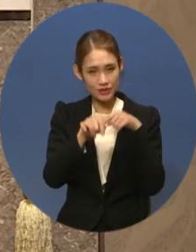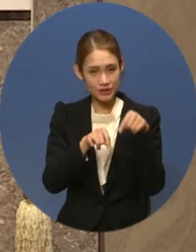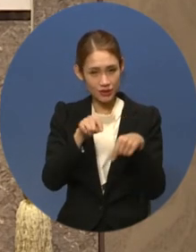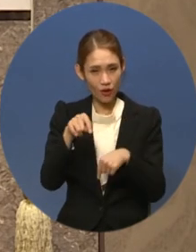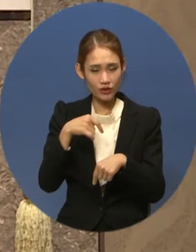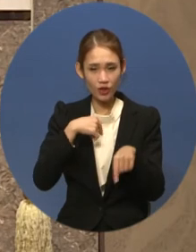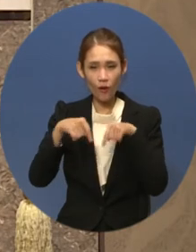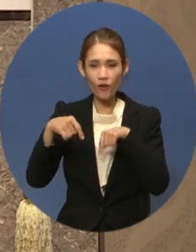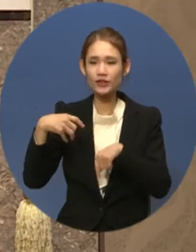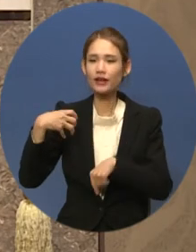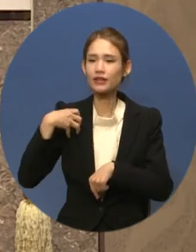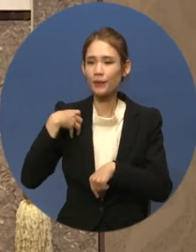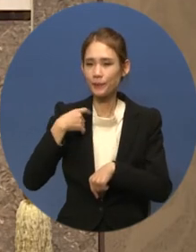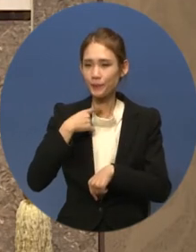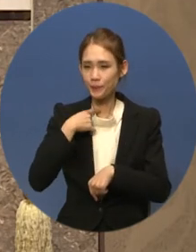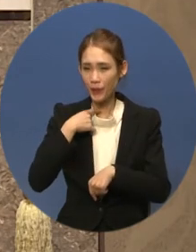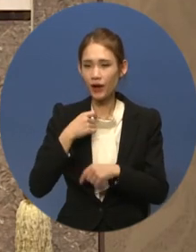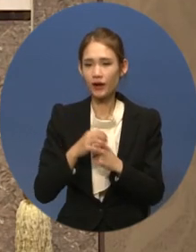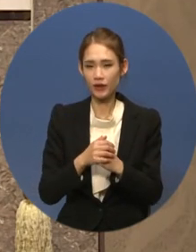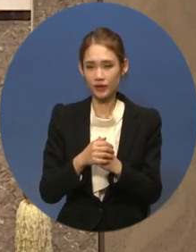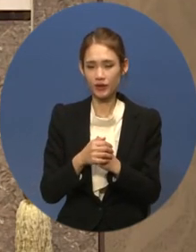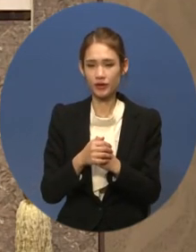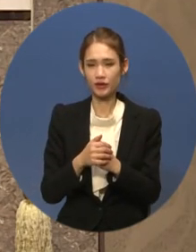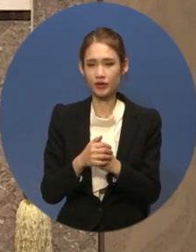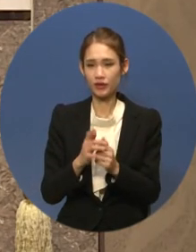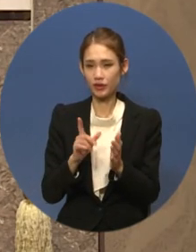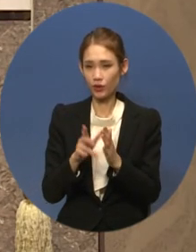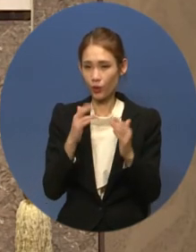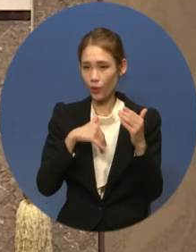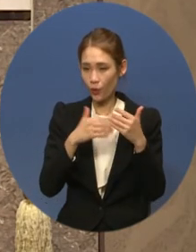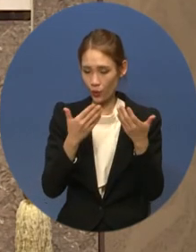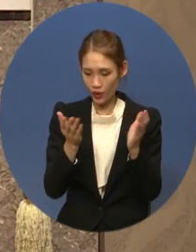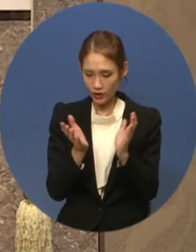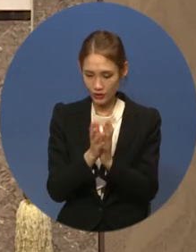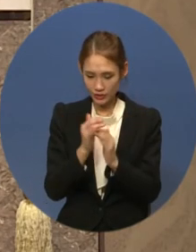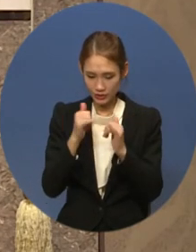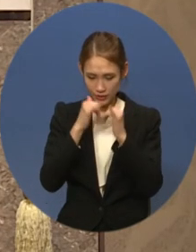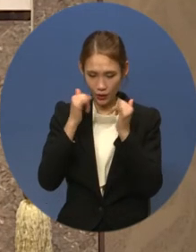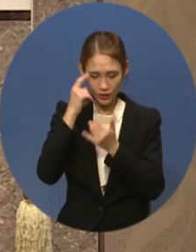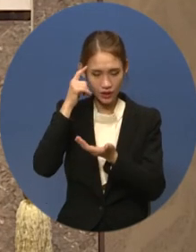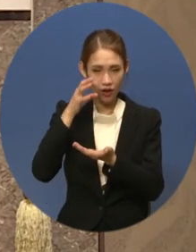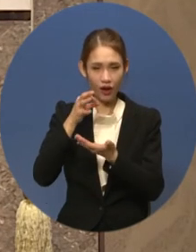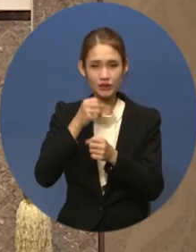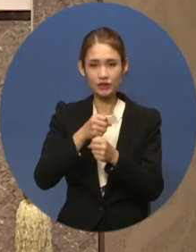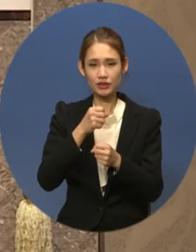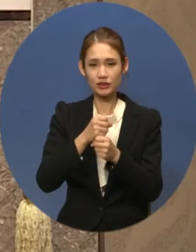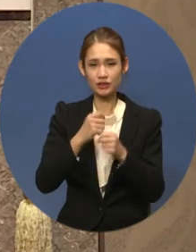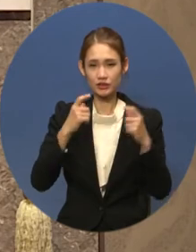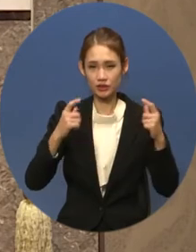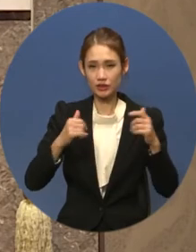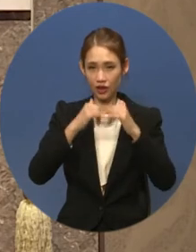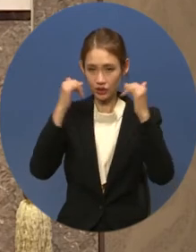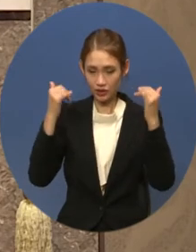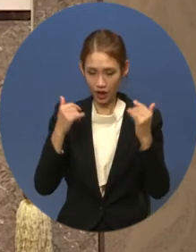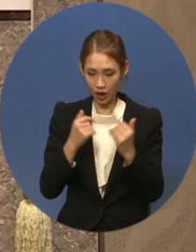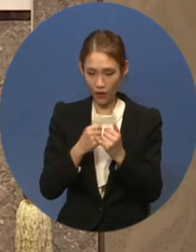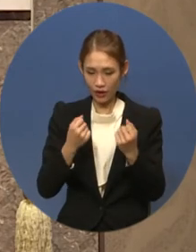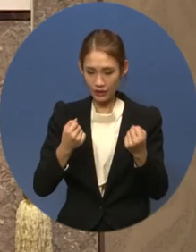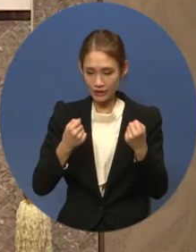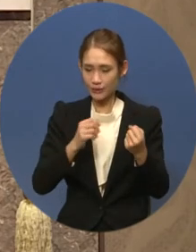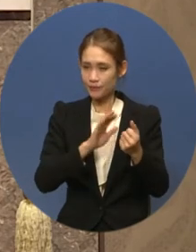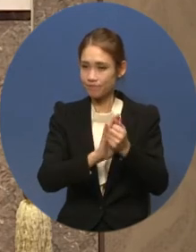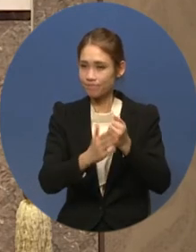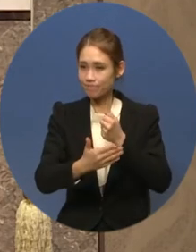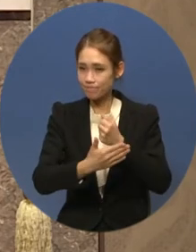담 단을 했습니다 아 그때는 이제 공공기관들이 사회적 가치 창출을 통해서 지역사회 와 이렇게 협력하여 해요 라는